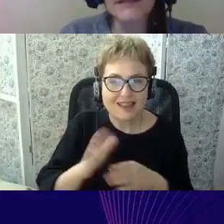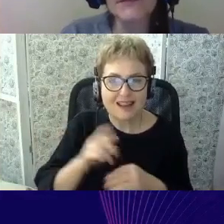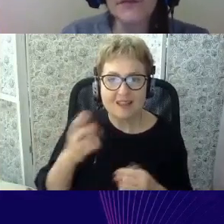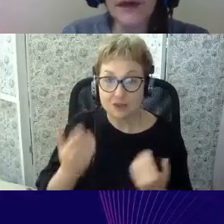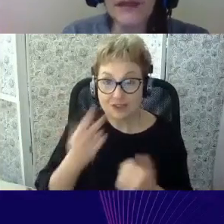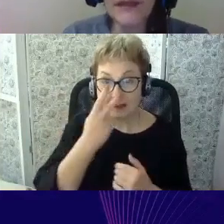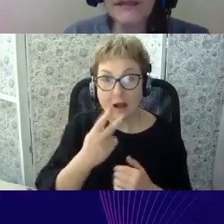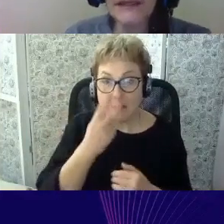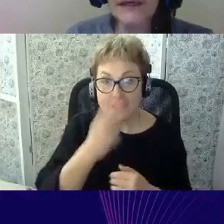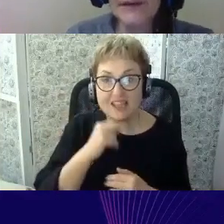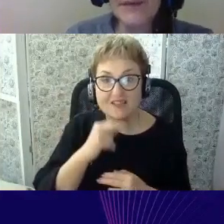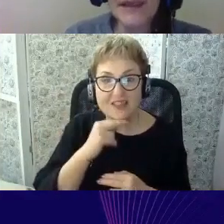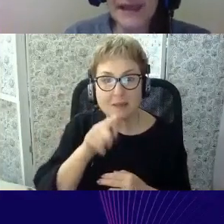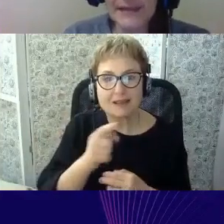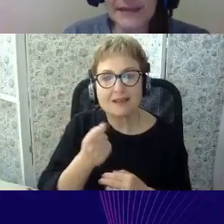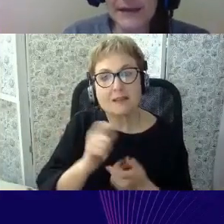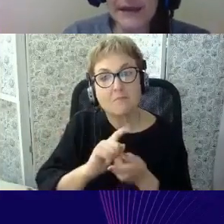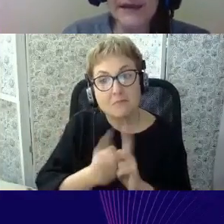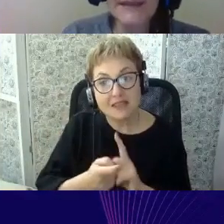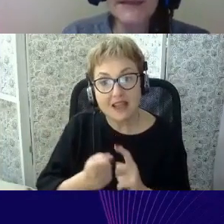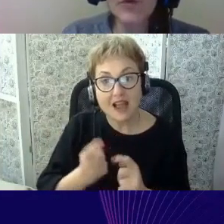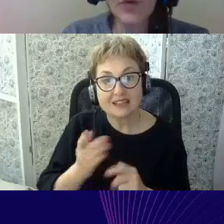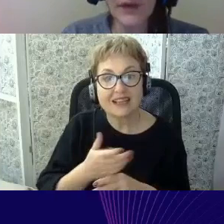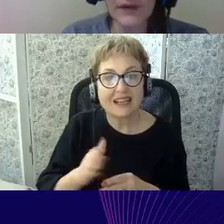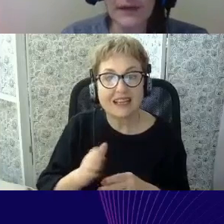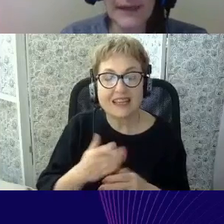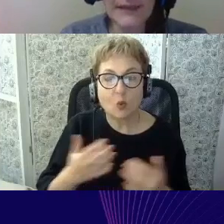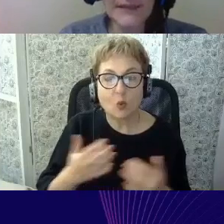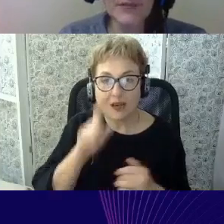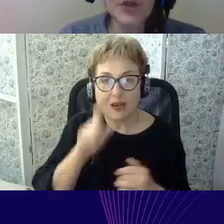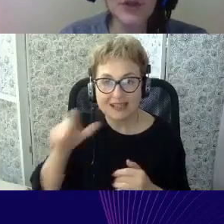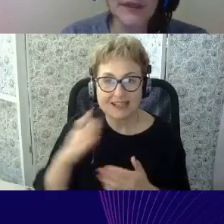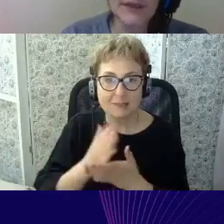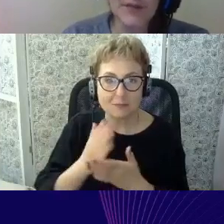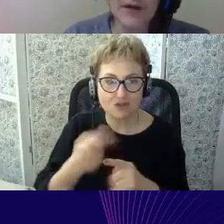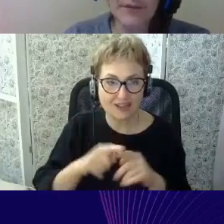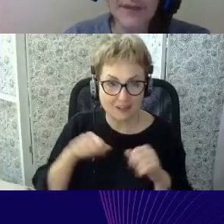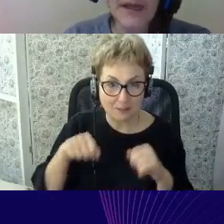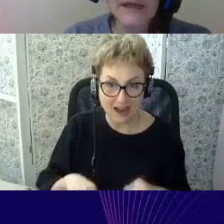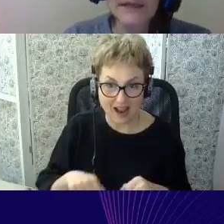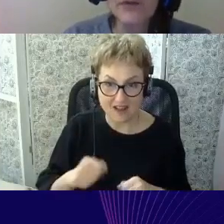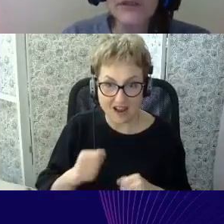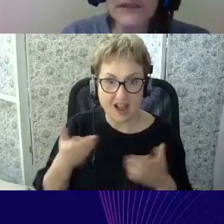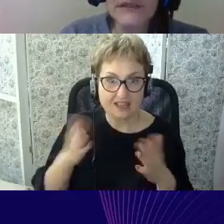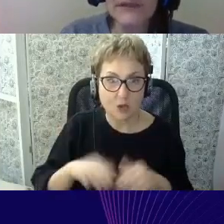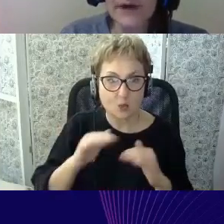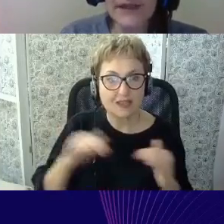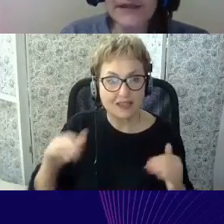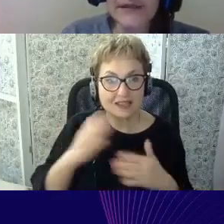здесь, обратите внимание, несколько меняется категория лиц, имеющих на это право.